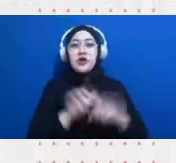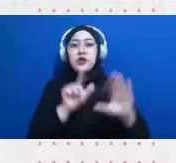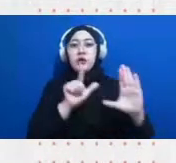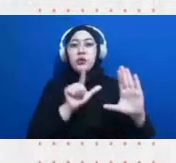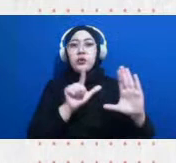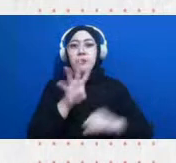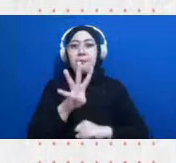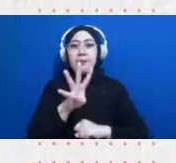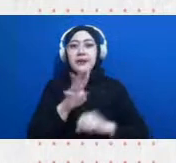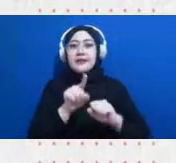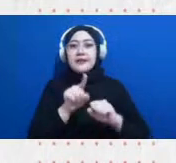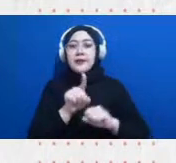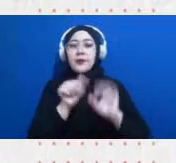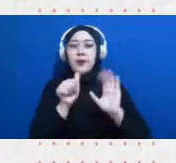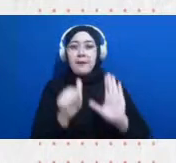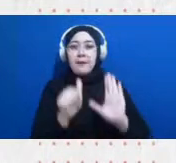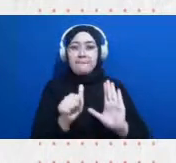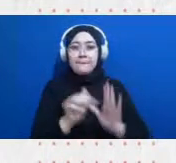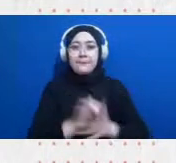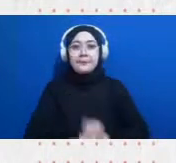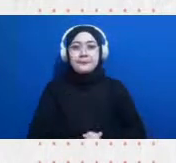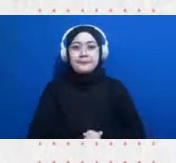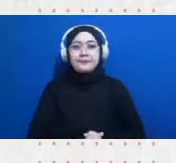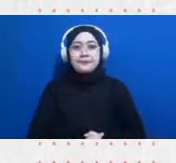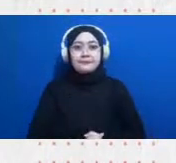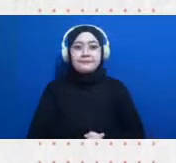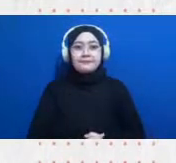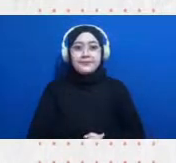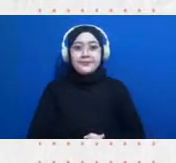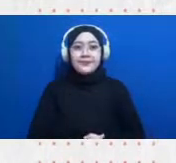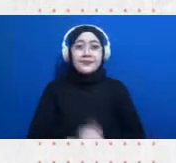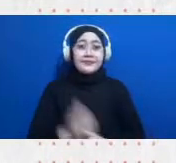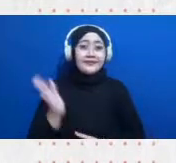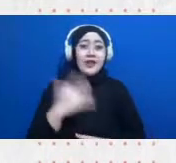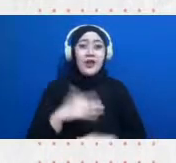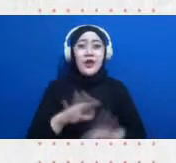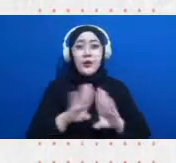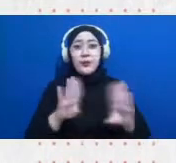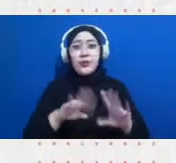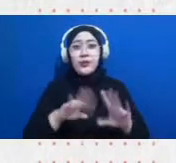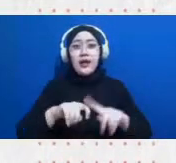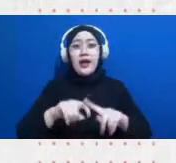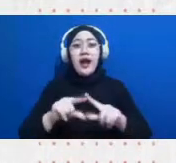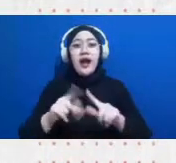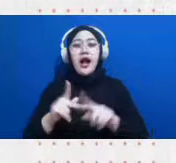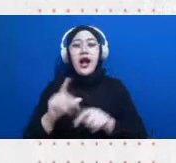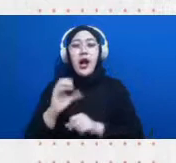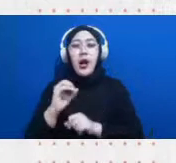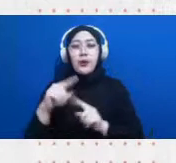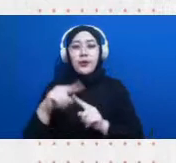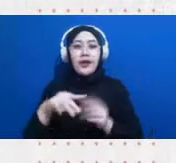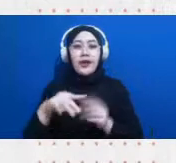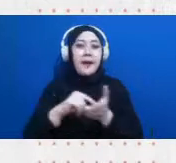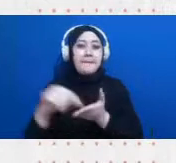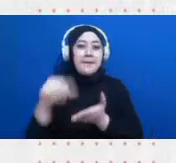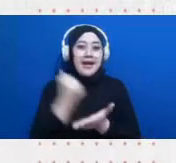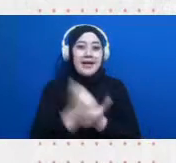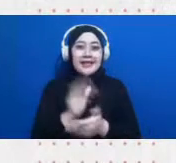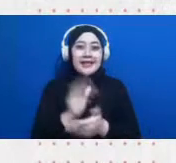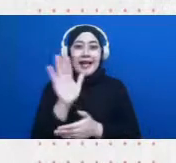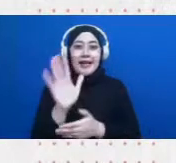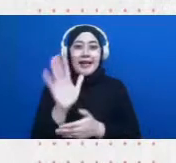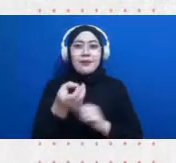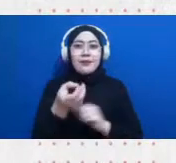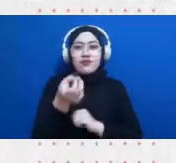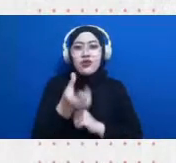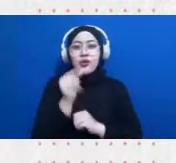7197416. Silakan dibuka kahoot.id. Dan masukkan nama asli sehingga nanti kita bisa lebih mudah ya trackingnya.